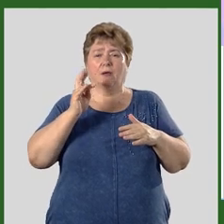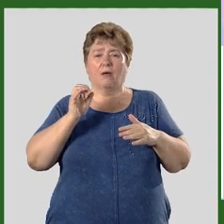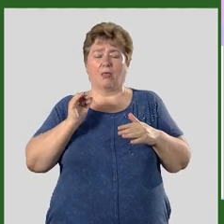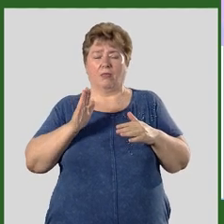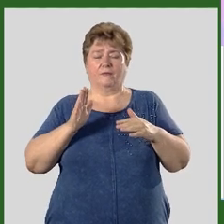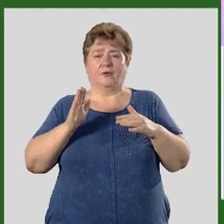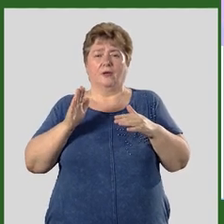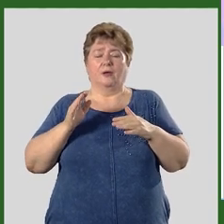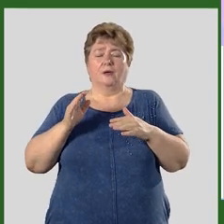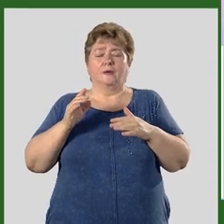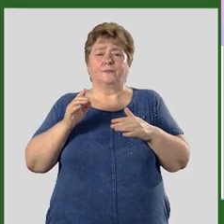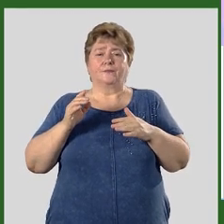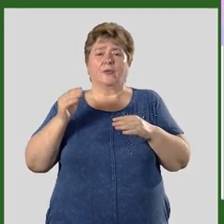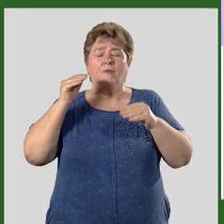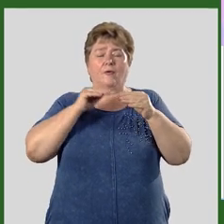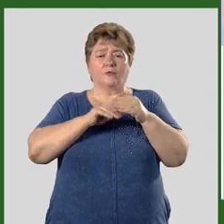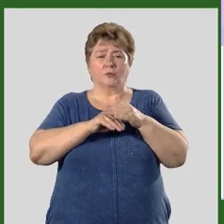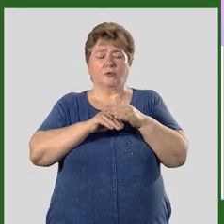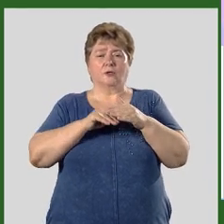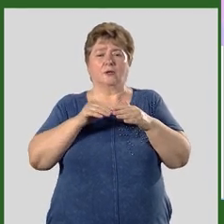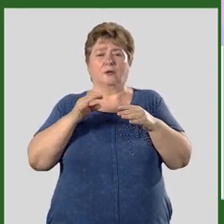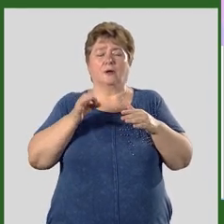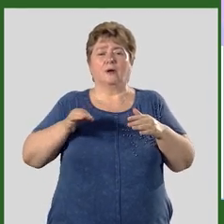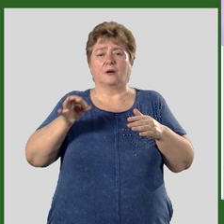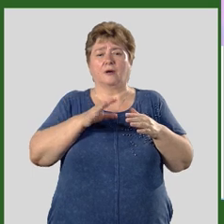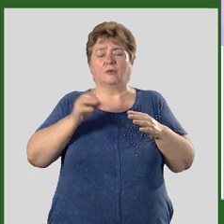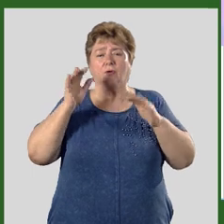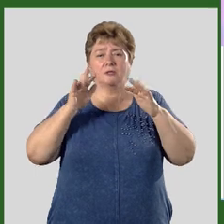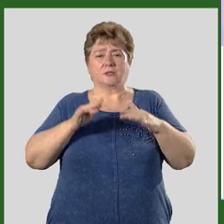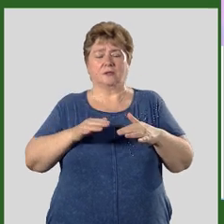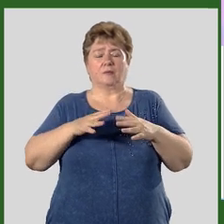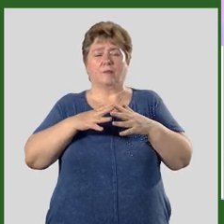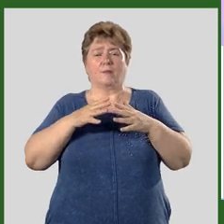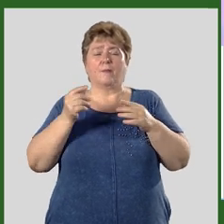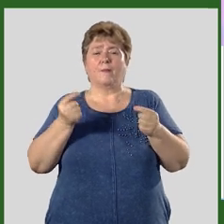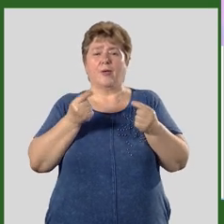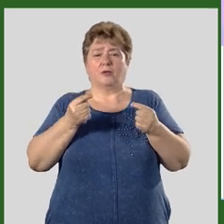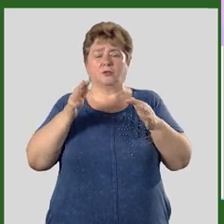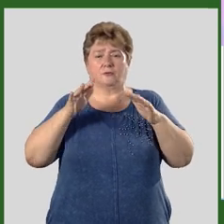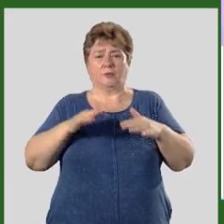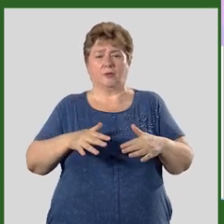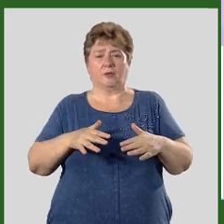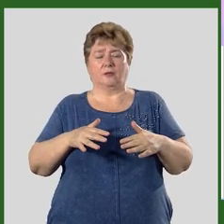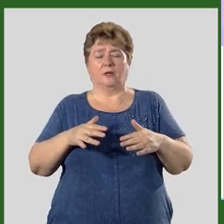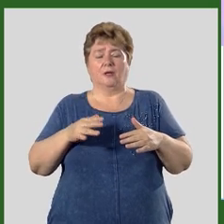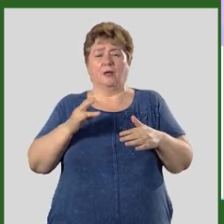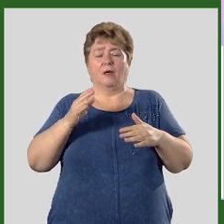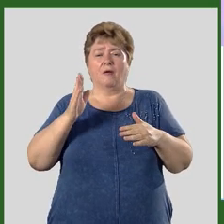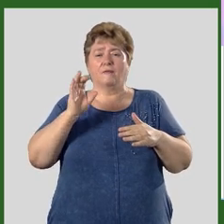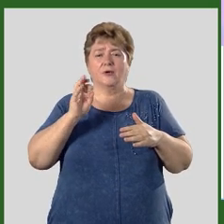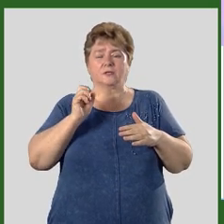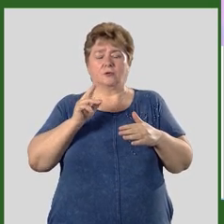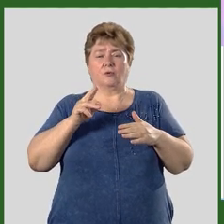материков. Во внутренних районах осадка выпадает значительно меньше. На